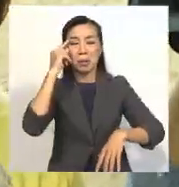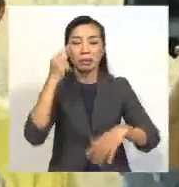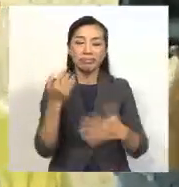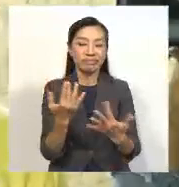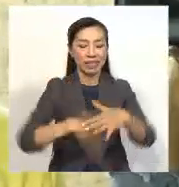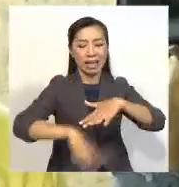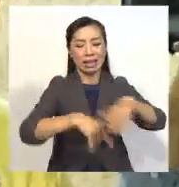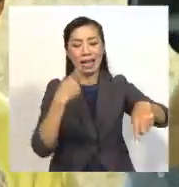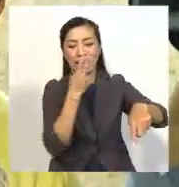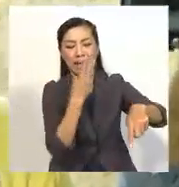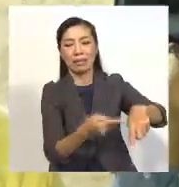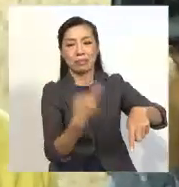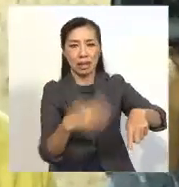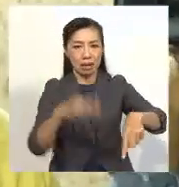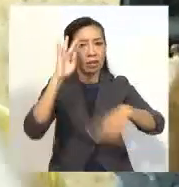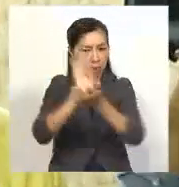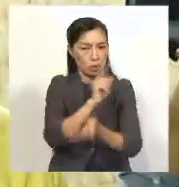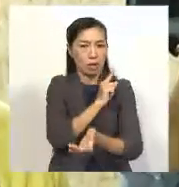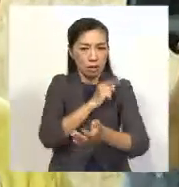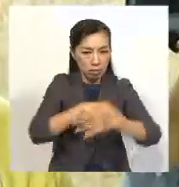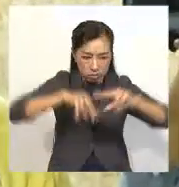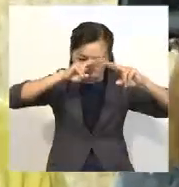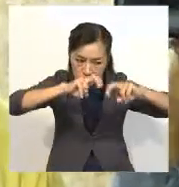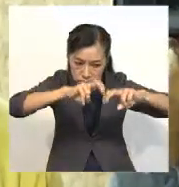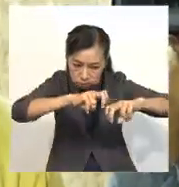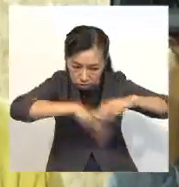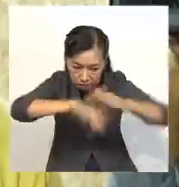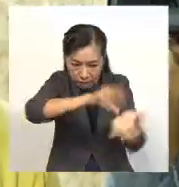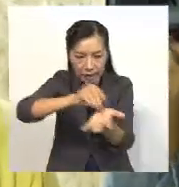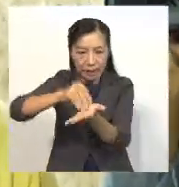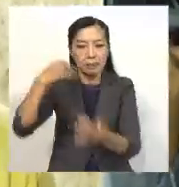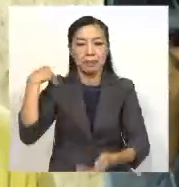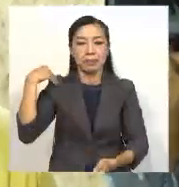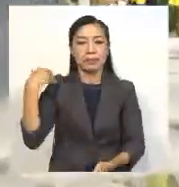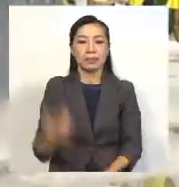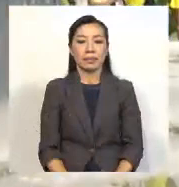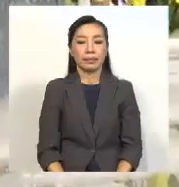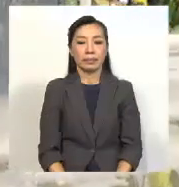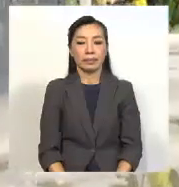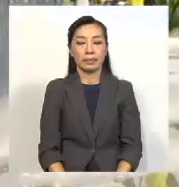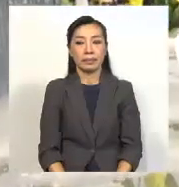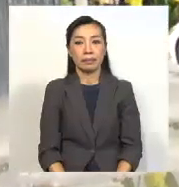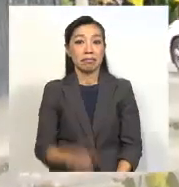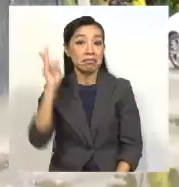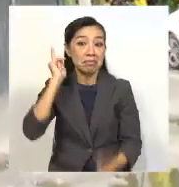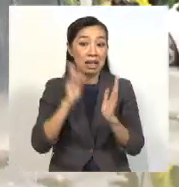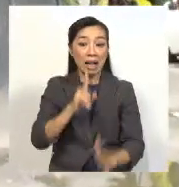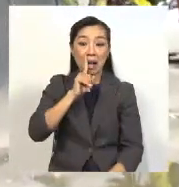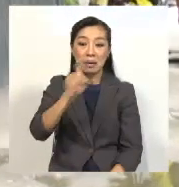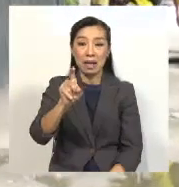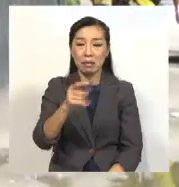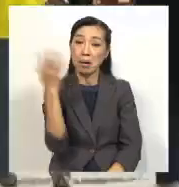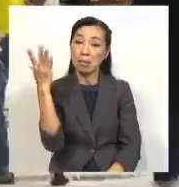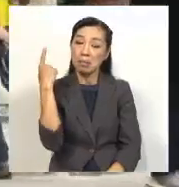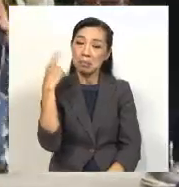นะครับเราก็มีการสืบสวนของเราอยู่ส่วนหนึ่งในเรื่องหลังจากเกิดเหตุแล้ว เนี่ยนะนักข่าวก็ถามว่า